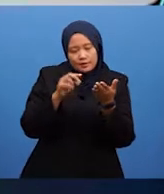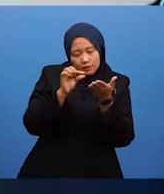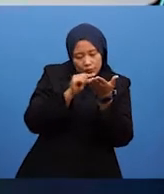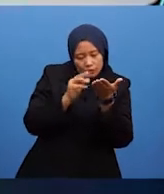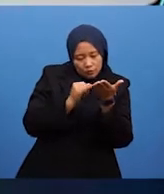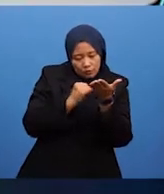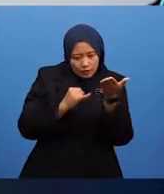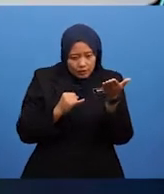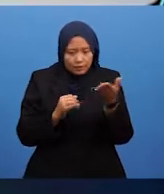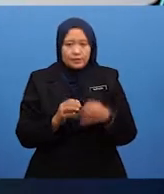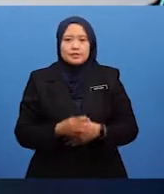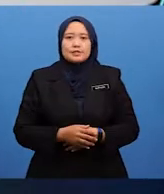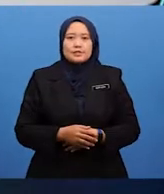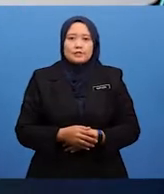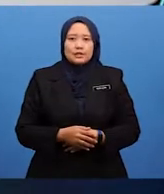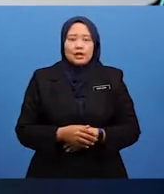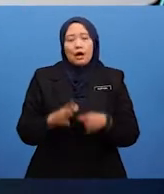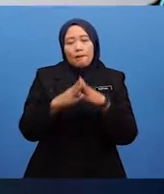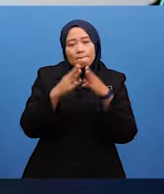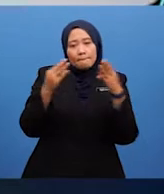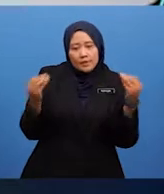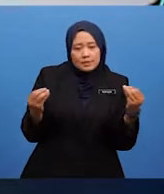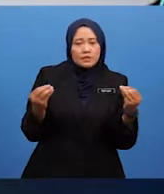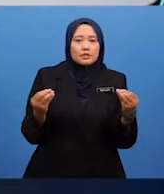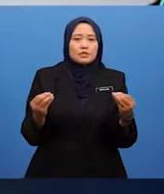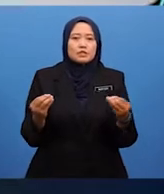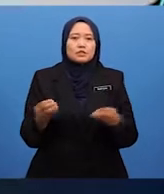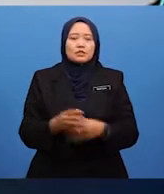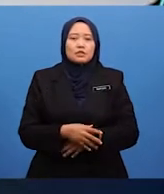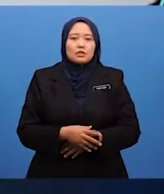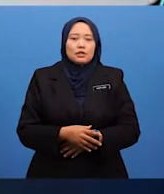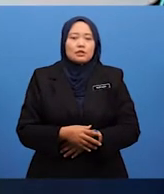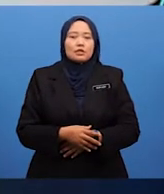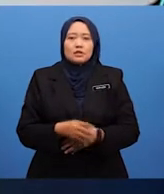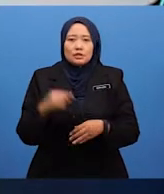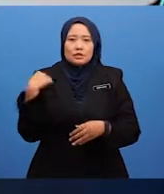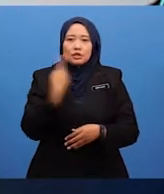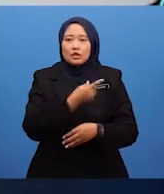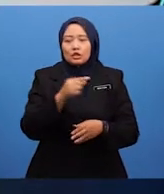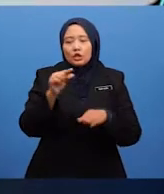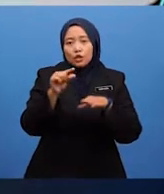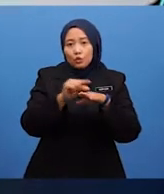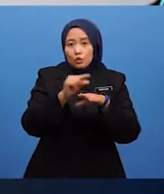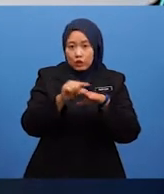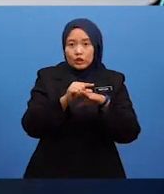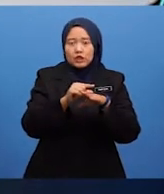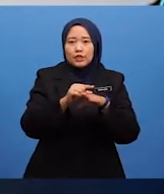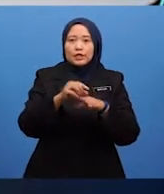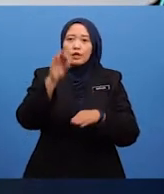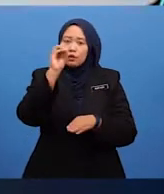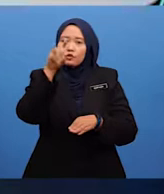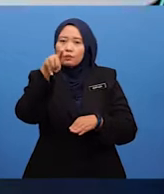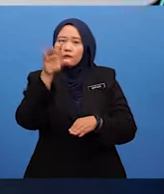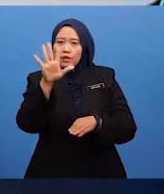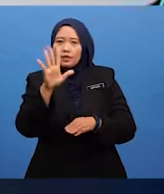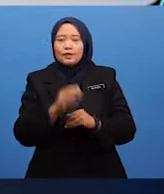baru kita hitam kanyaah atau kalau kita dalam pengkaryaan kita buat schedule of a kita menikah pensil yang halus memilih